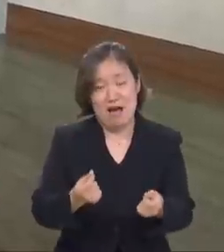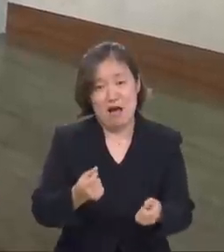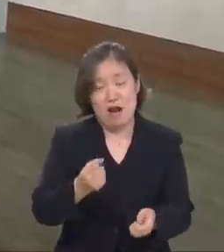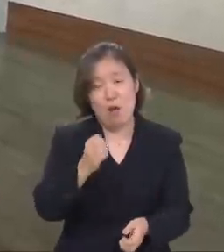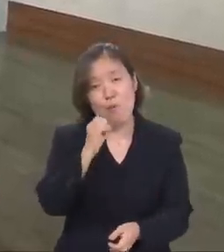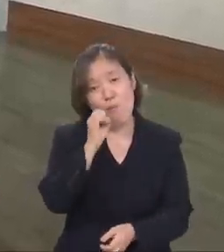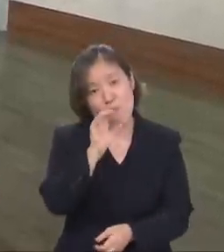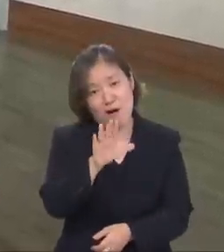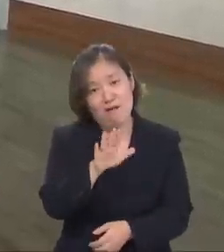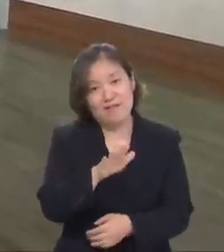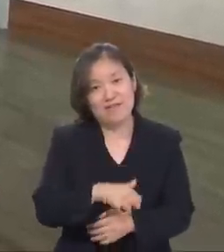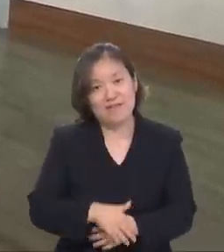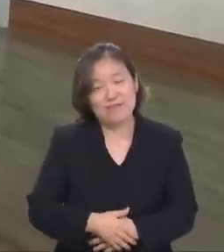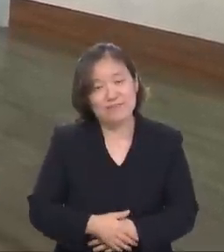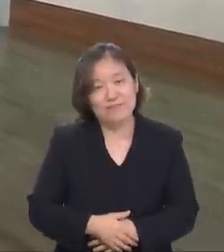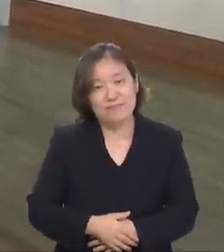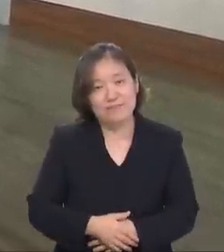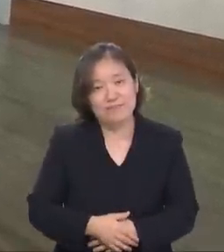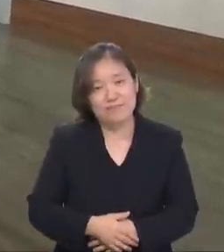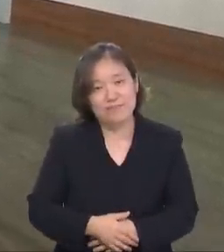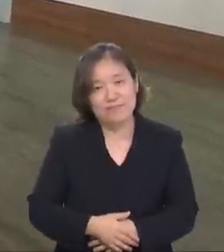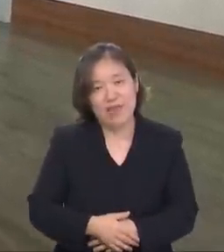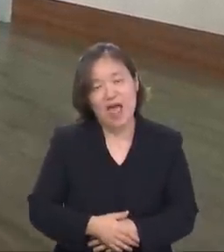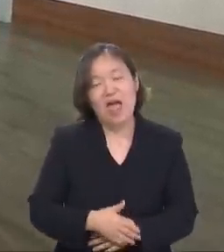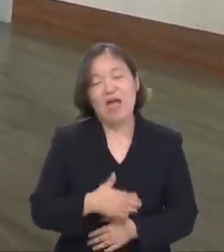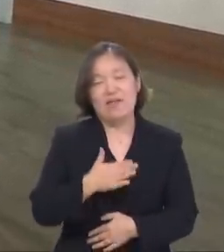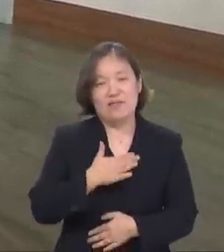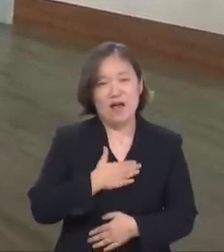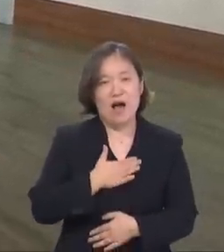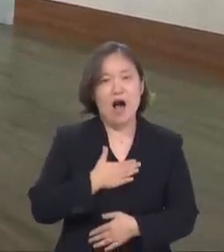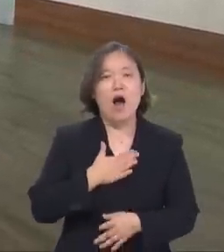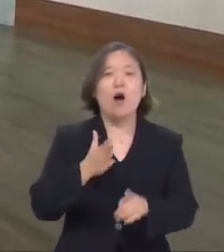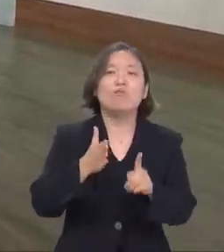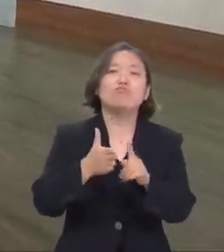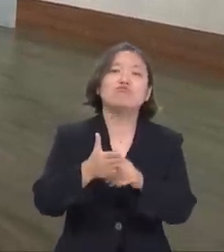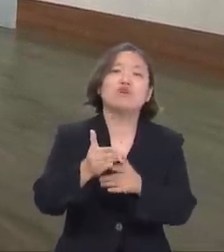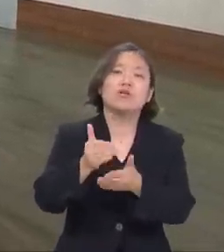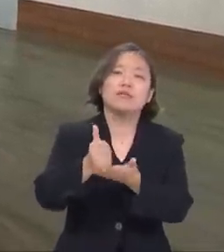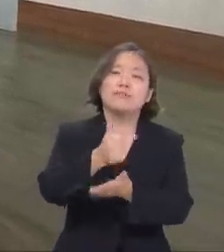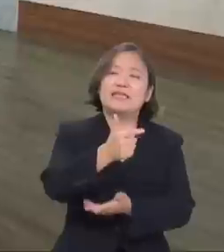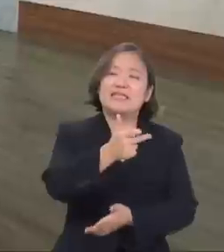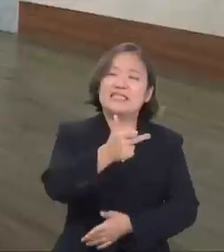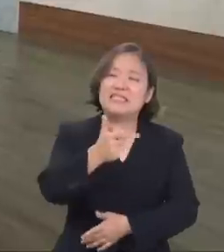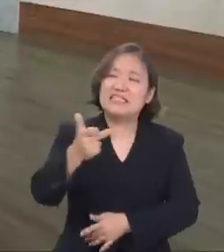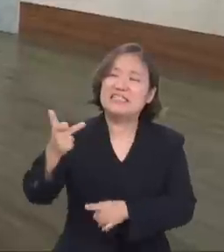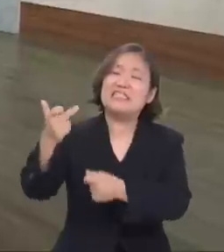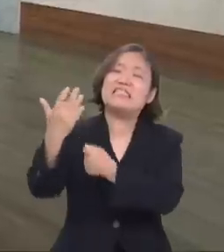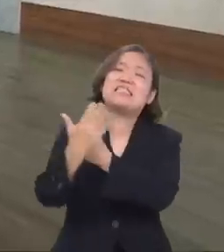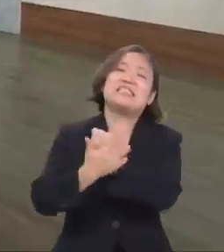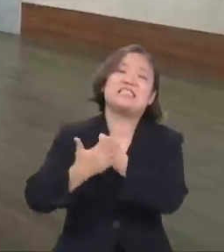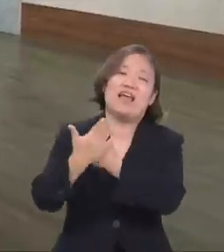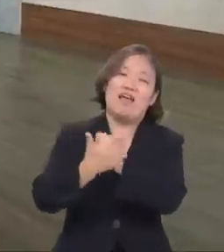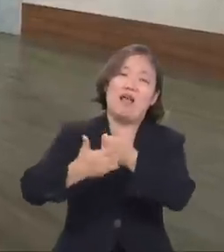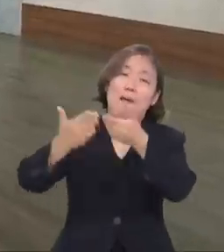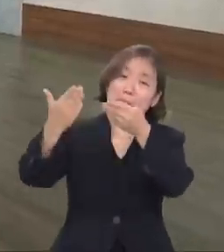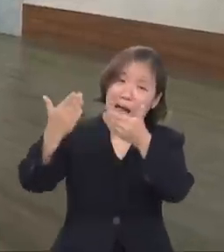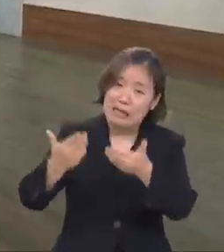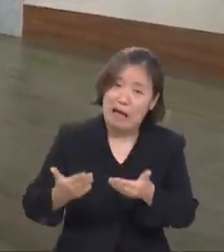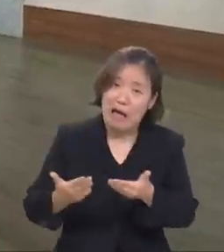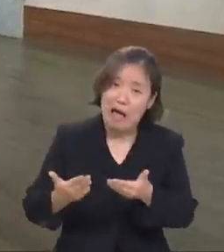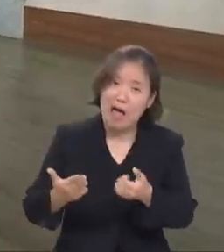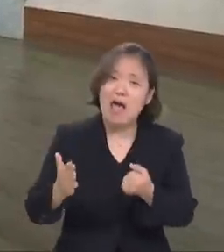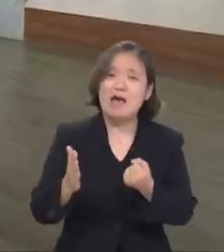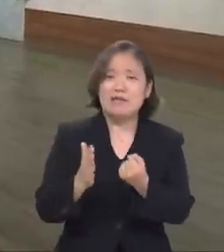내가 이와 같이 부처님의 크나큰 은혜를 받았으니 이제 내가 그 은혜를